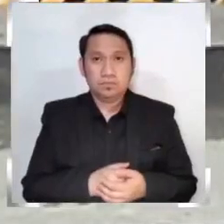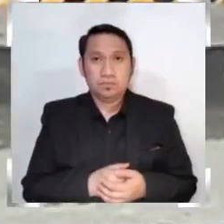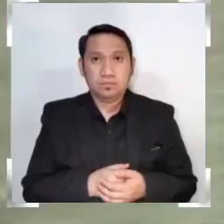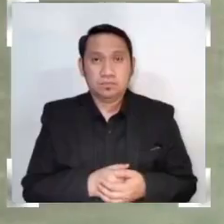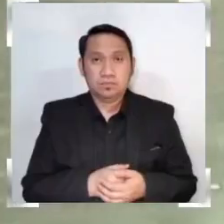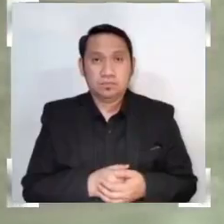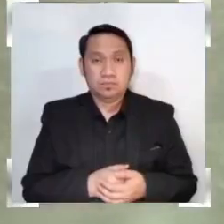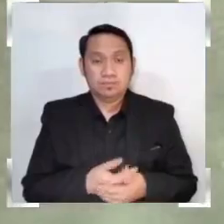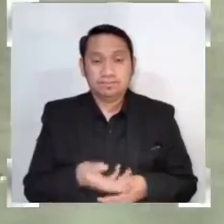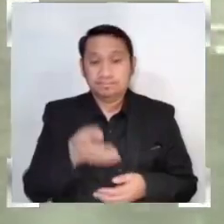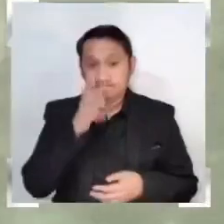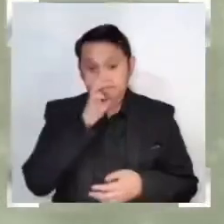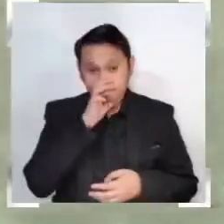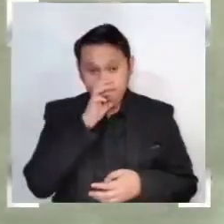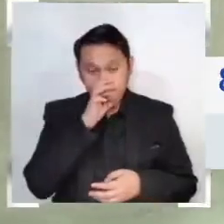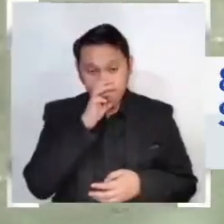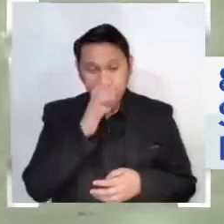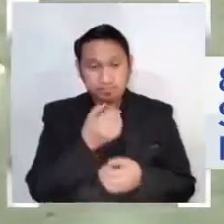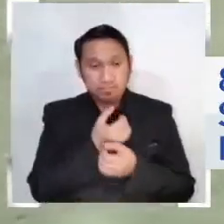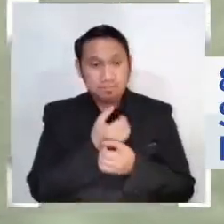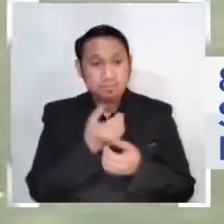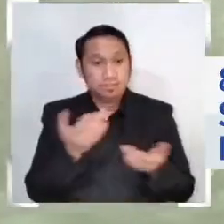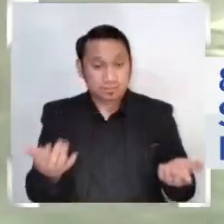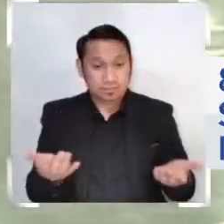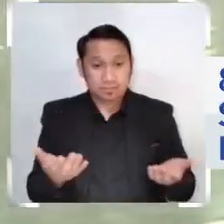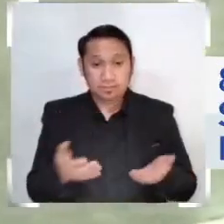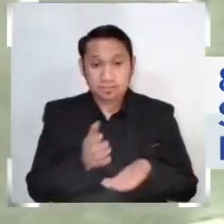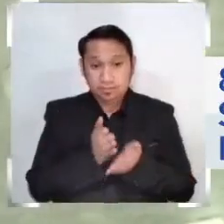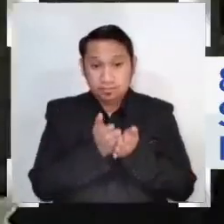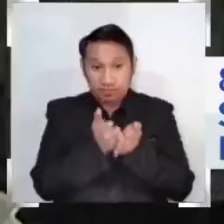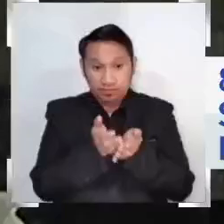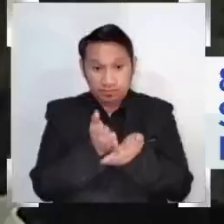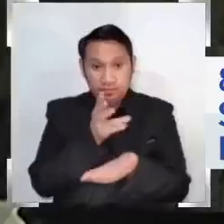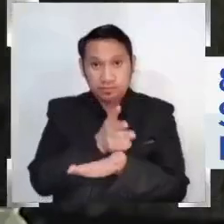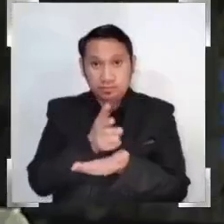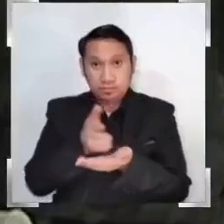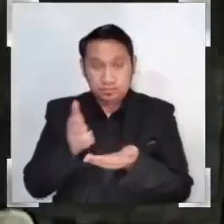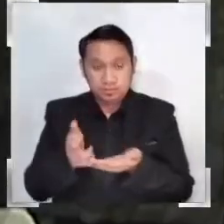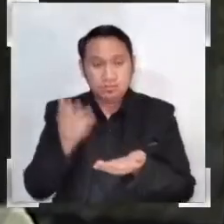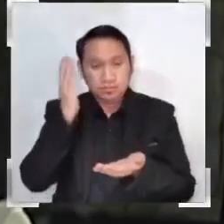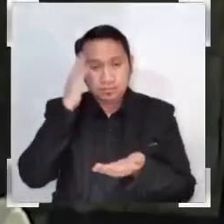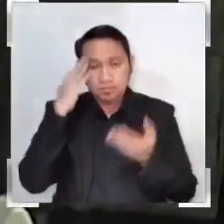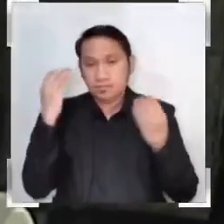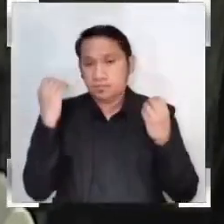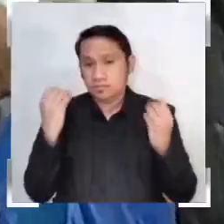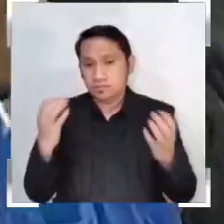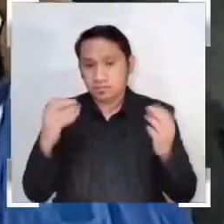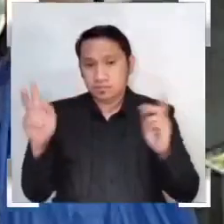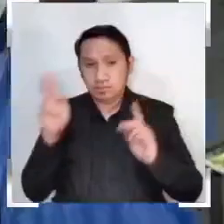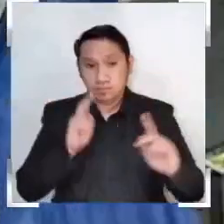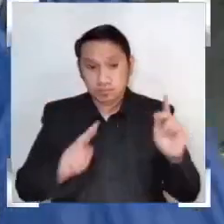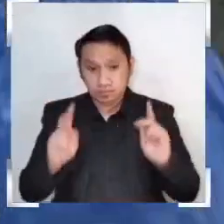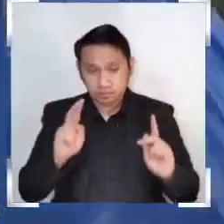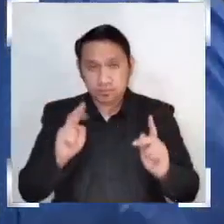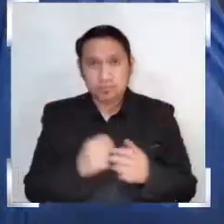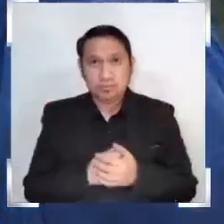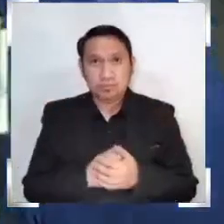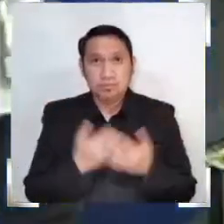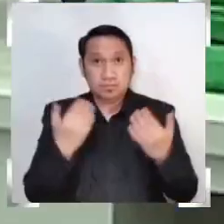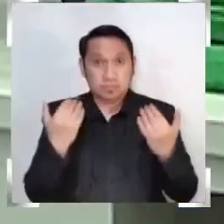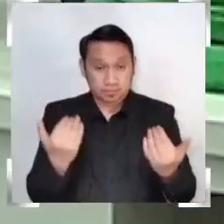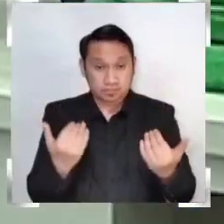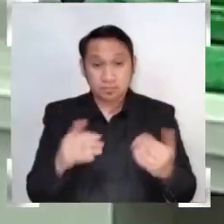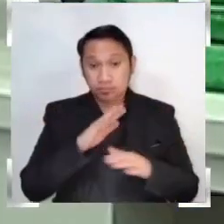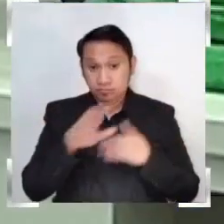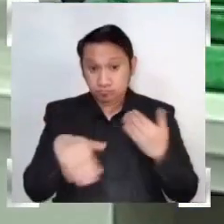Mahigpit ang seguridad sa Batangas Port ngayong unti-unti nang dumadagsa ang mga pasahero. Lahat ng gamit na dala ng pasahero dumaraan sa X-ray machine